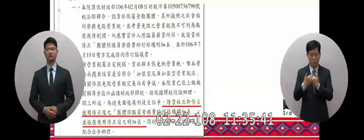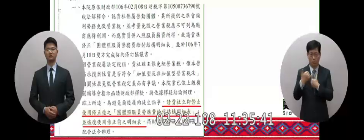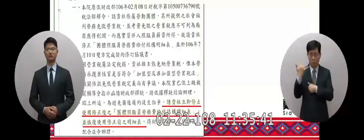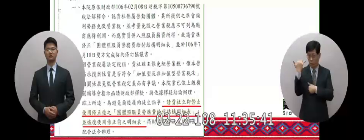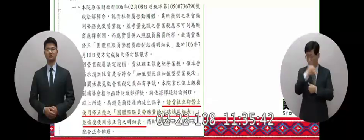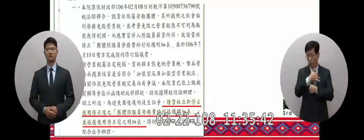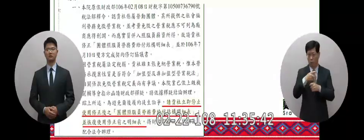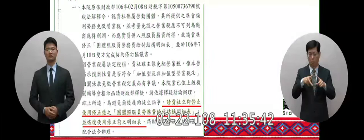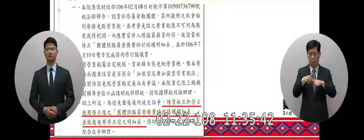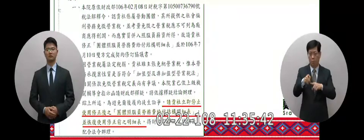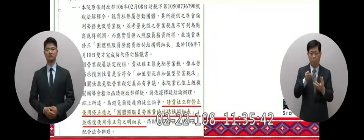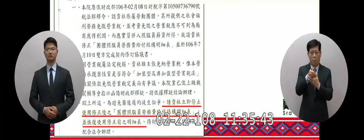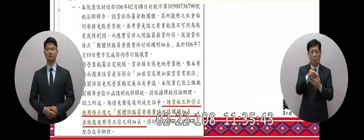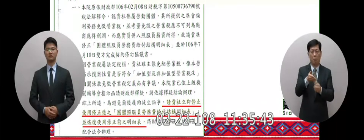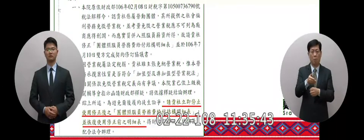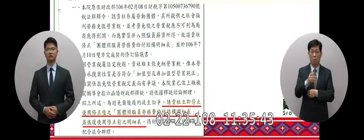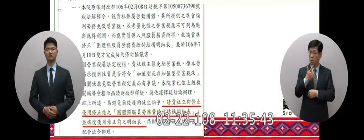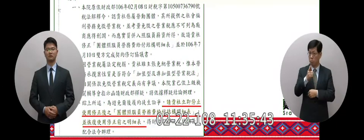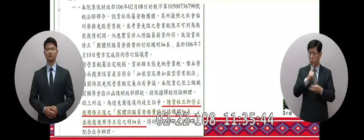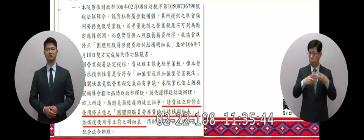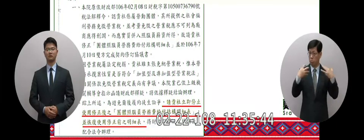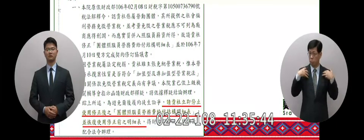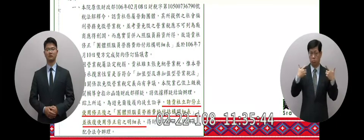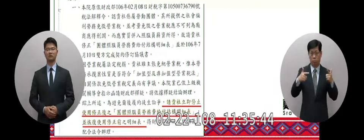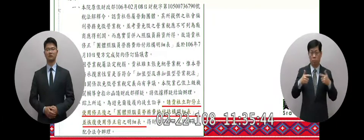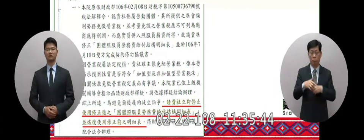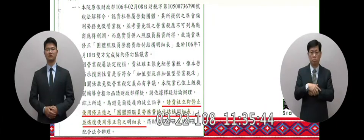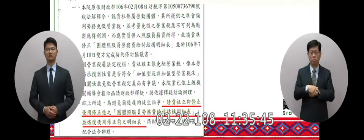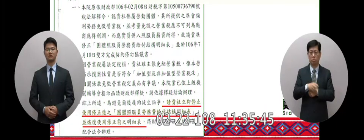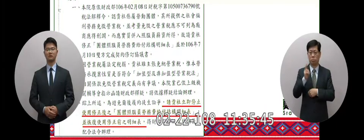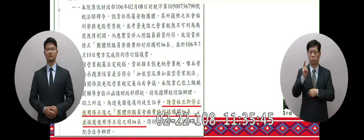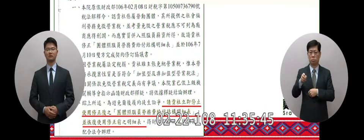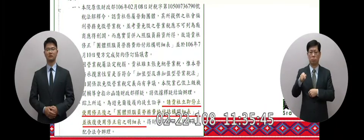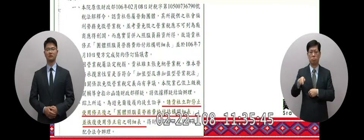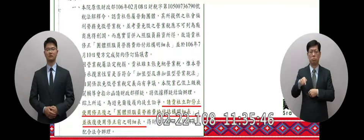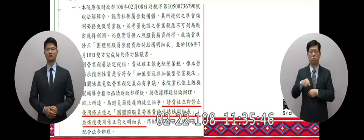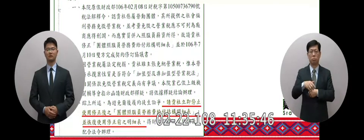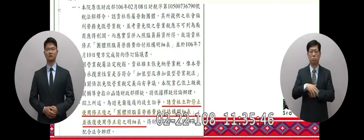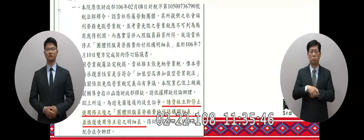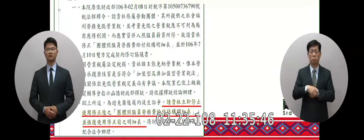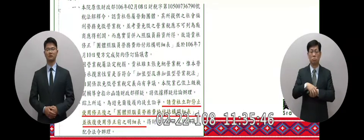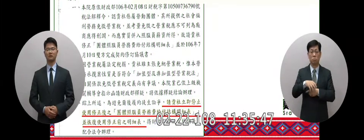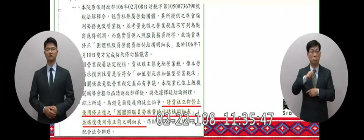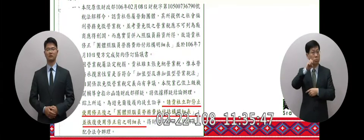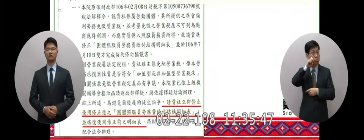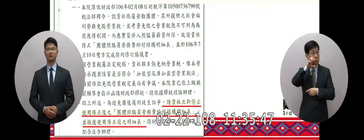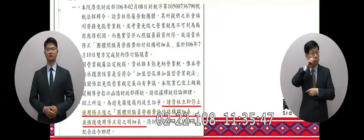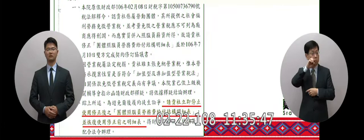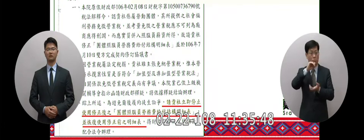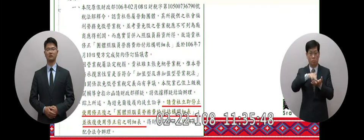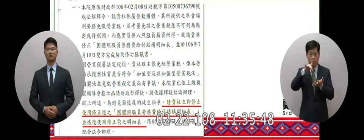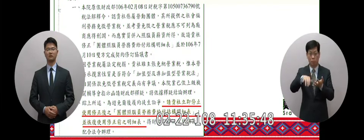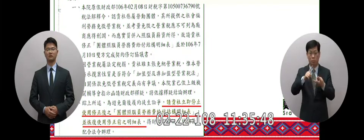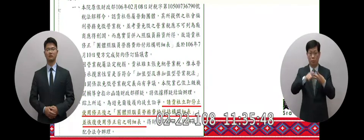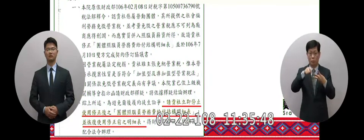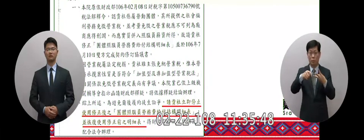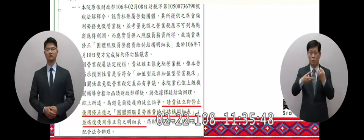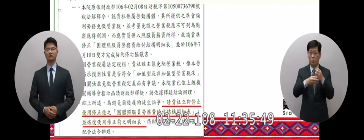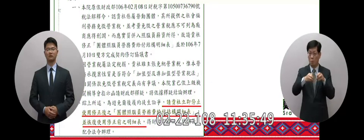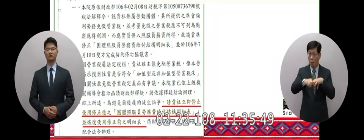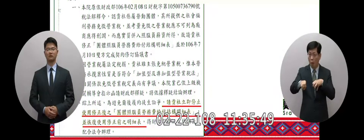越权，他不是契约的主体哦。要求这个农民医院义理分院，你不